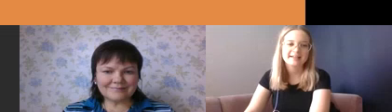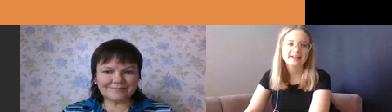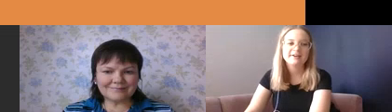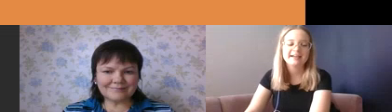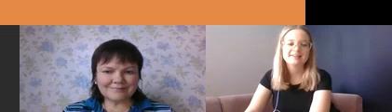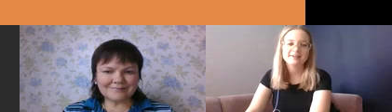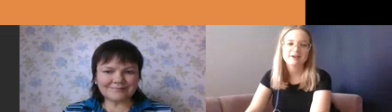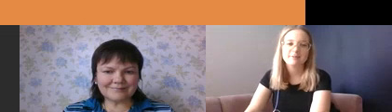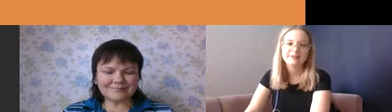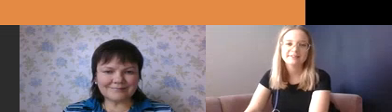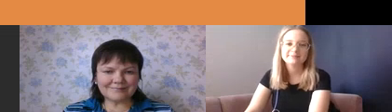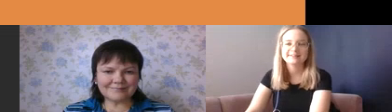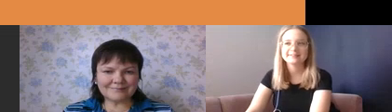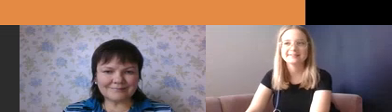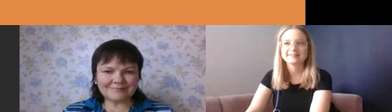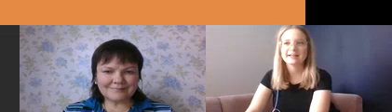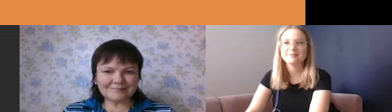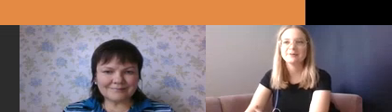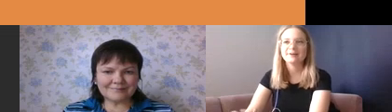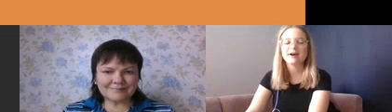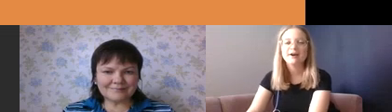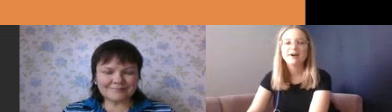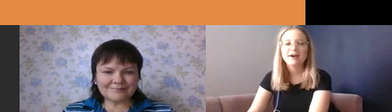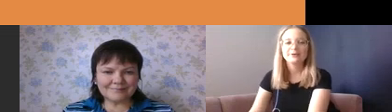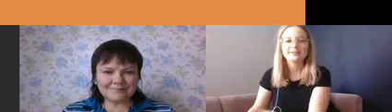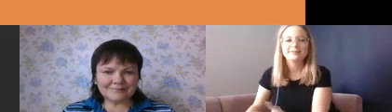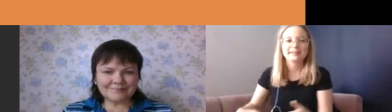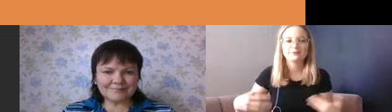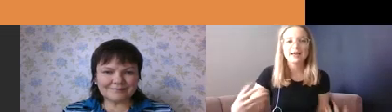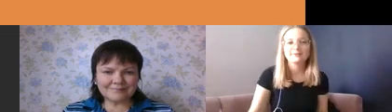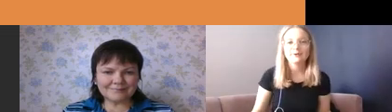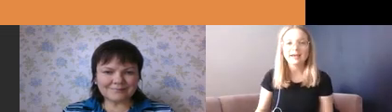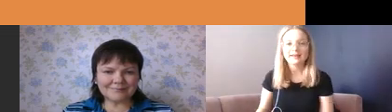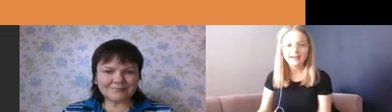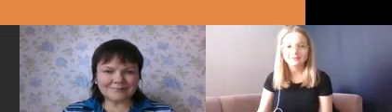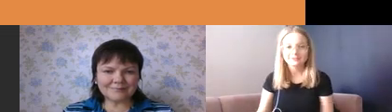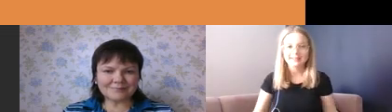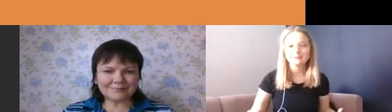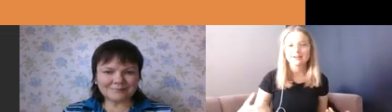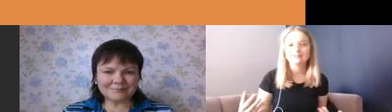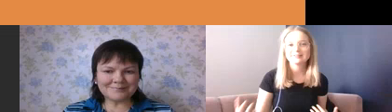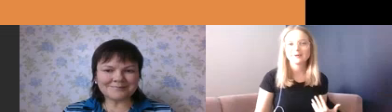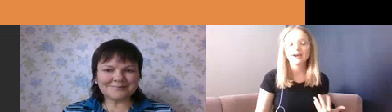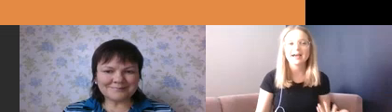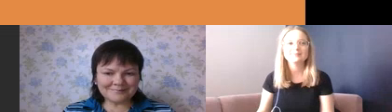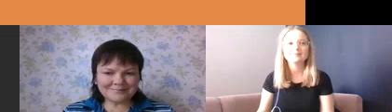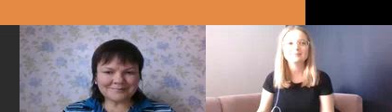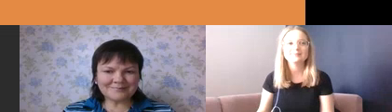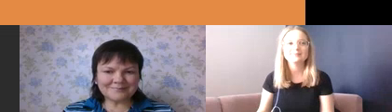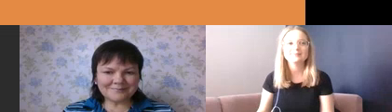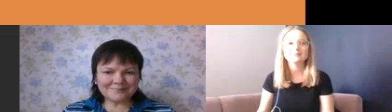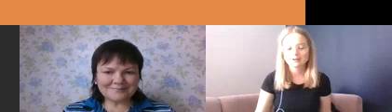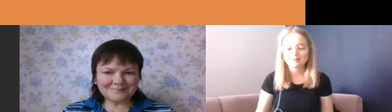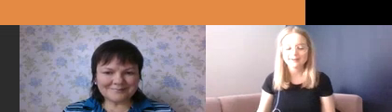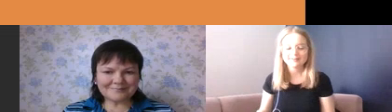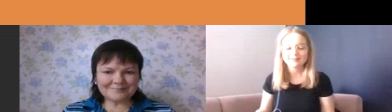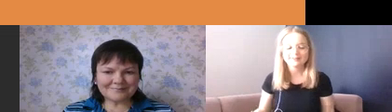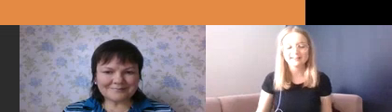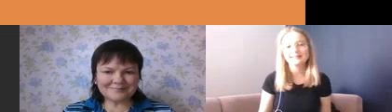karjäärinõuste juures käies ka paljud inimesed, siis võibolla ka ootavad, et tulevad kohe lahendused, tulevad kohe